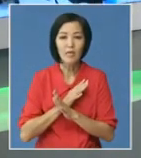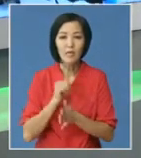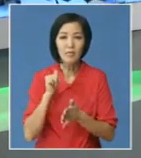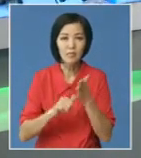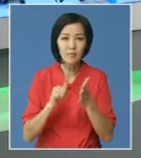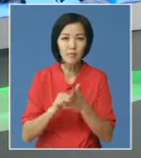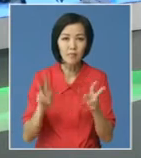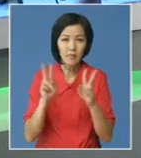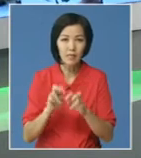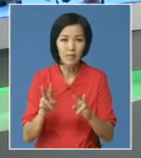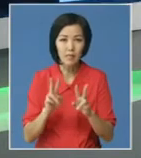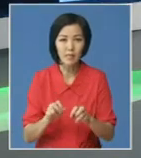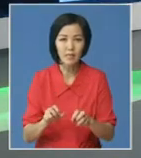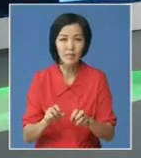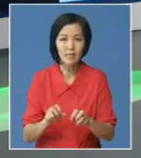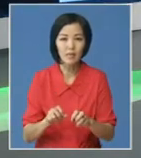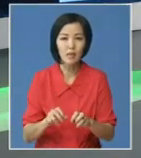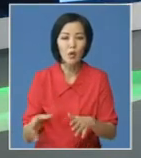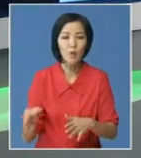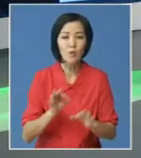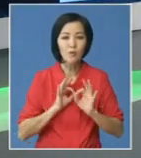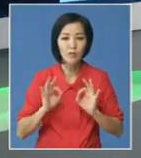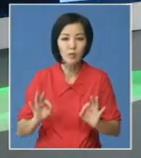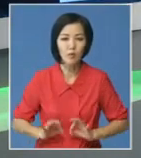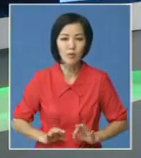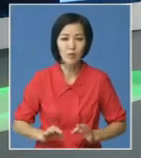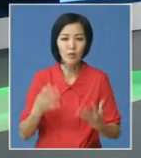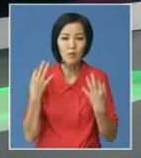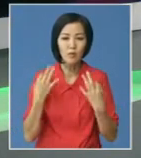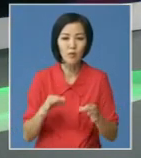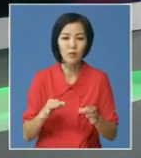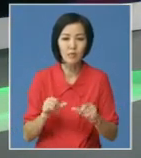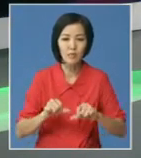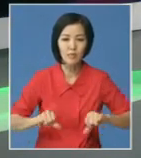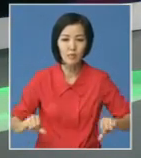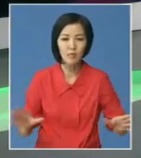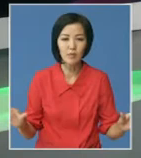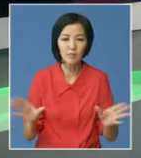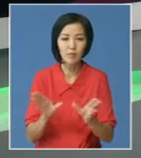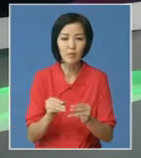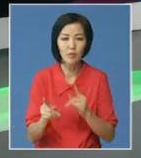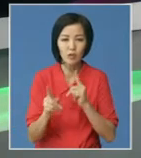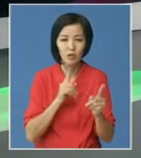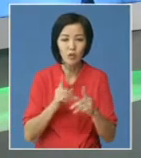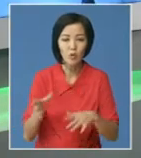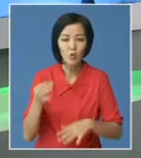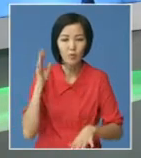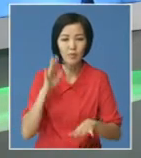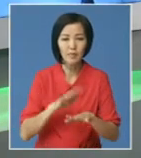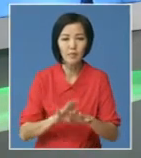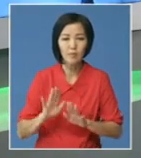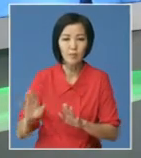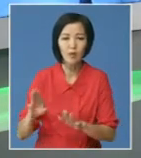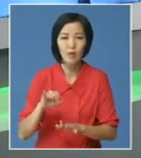алу мақсатында бүгін облыстық прокуратура өкілдерімен тәуелсіз сарапшылар бас қосты. Жиынға облыс әкімінің орынбасары